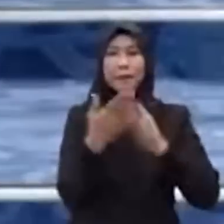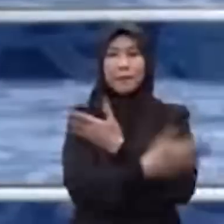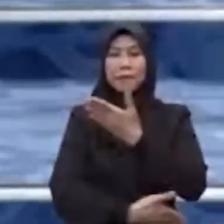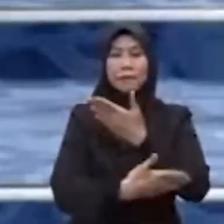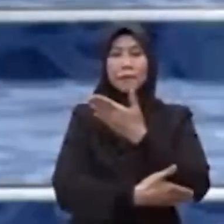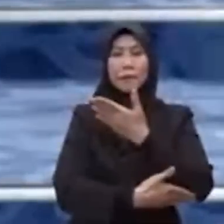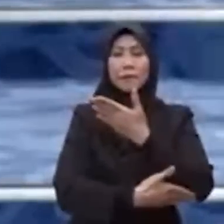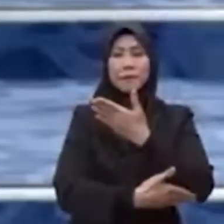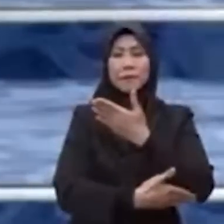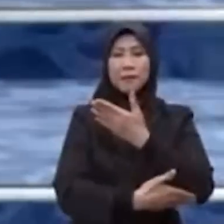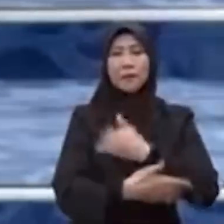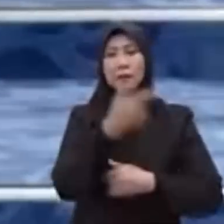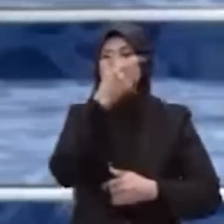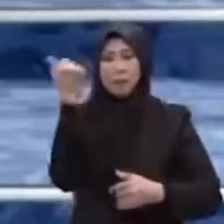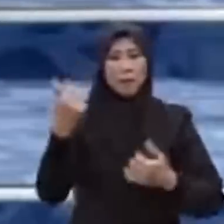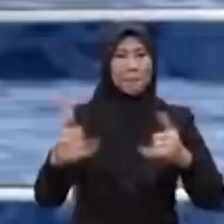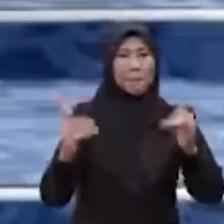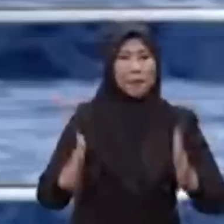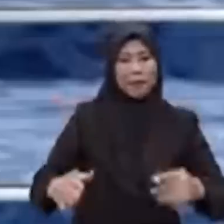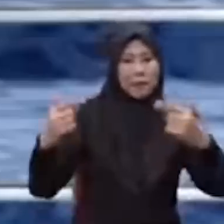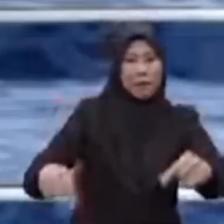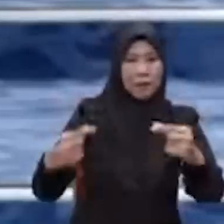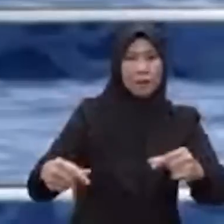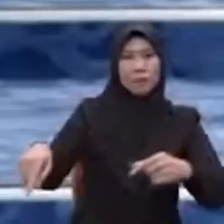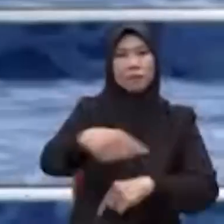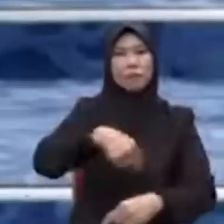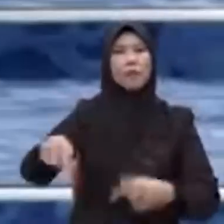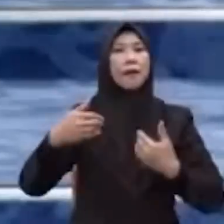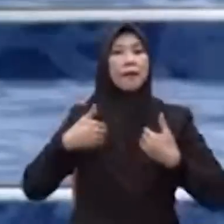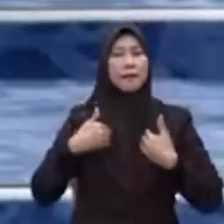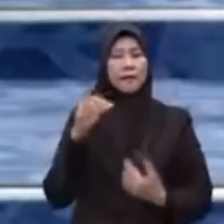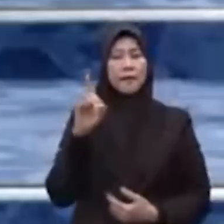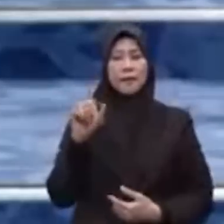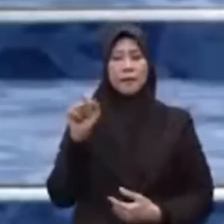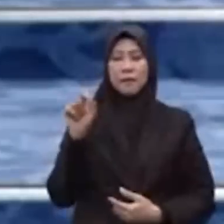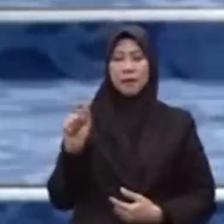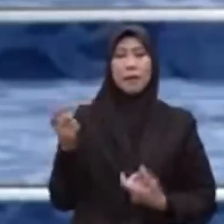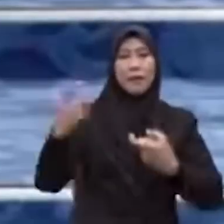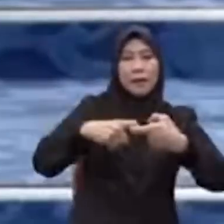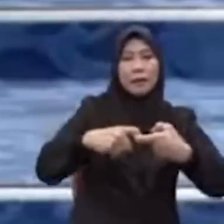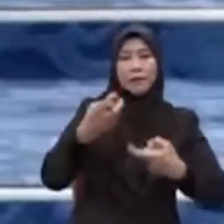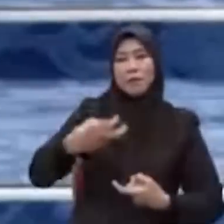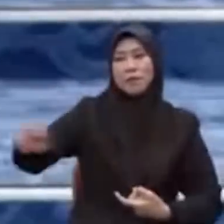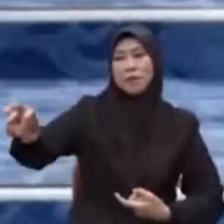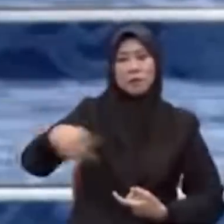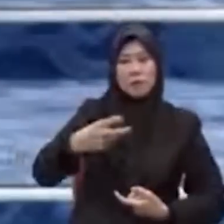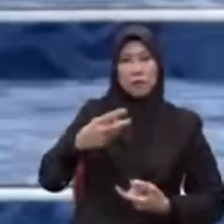sebab players ini dia mesti ada data berkait transaksi keuangan